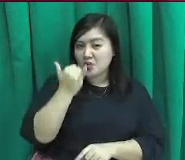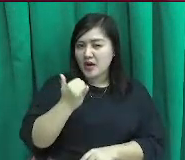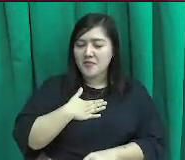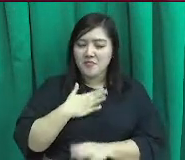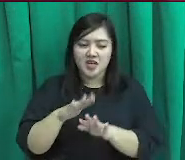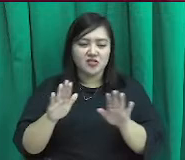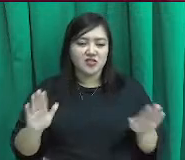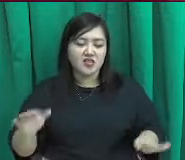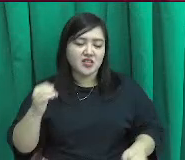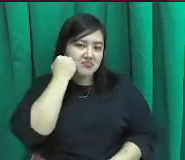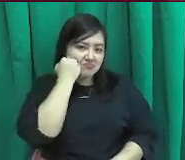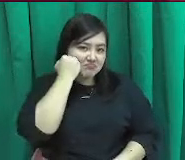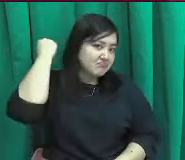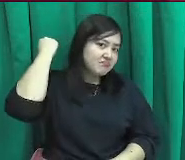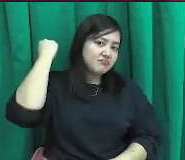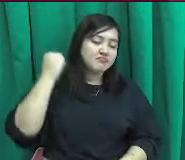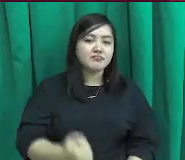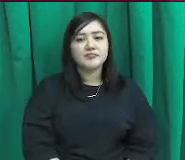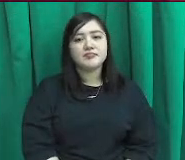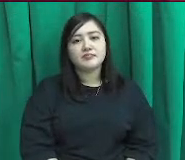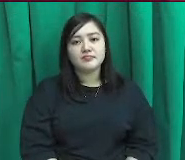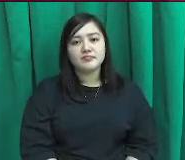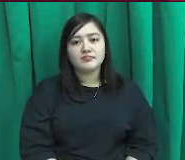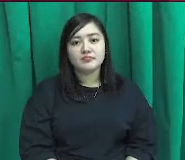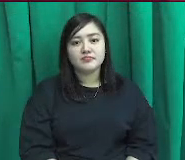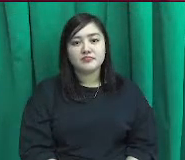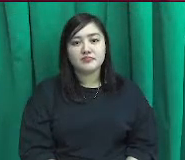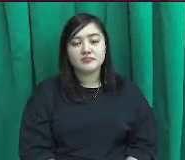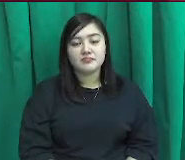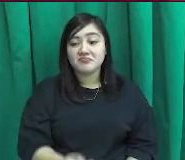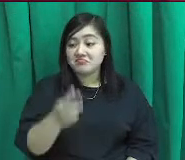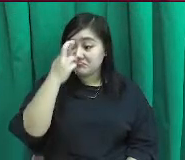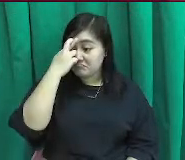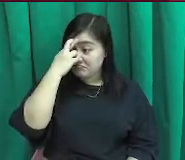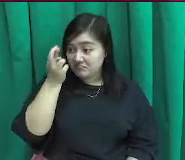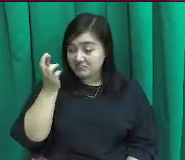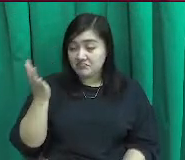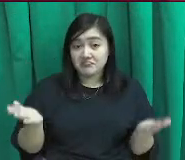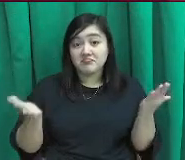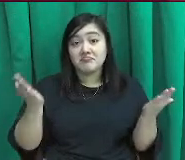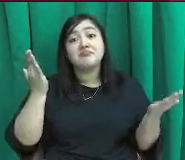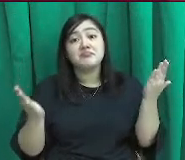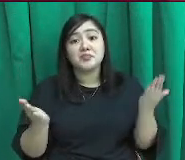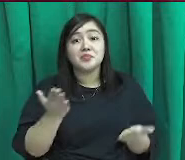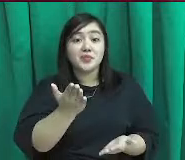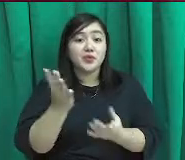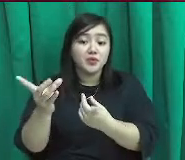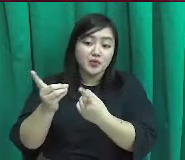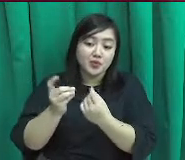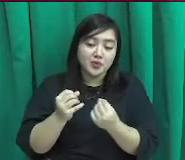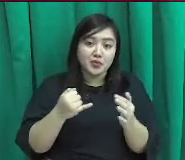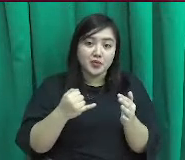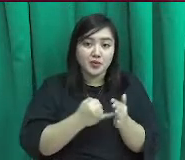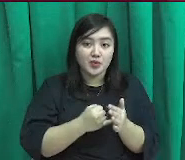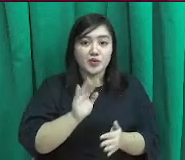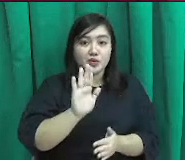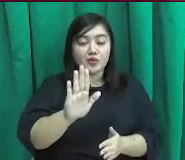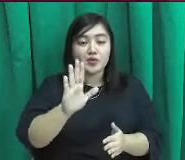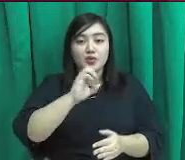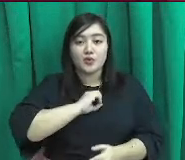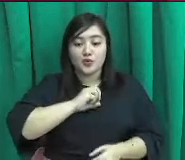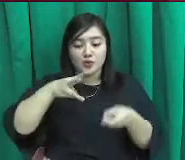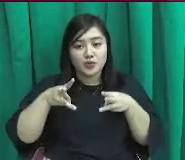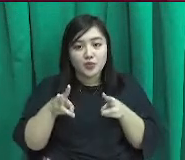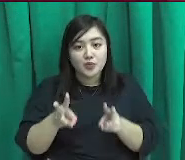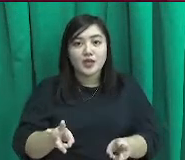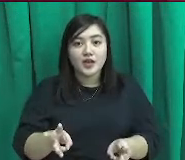naman, ang conviction, ang gusto na nating mangusap, ay pangungusap na natin, hindi na pangungusap ng Diyos. That's it. You see that? Napaka-importante yan. Kaya ko